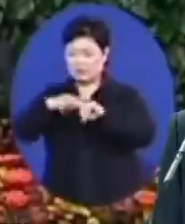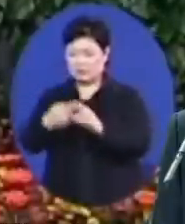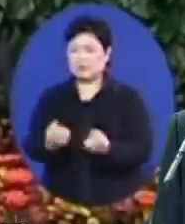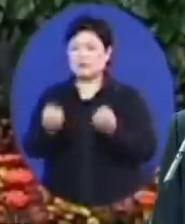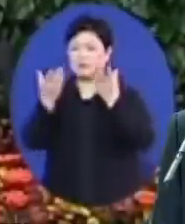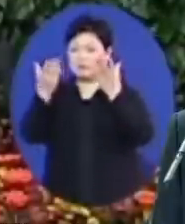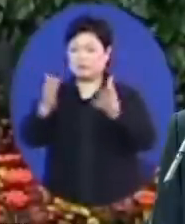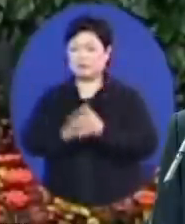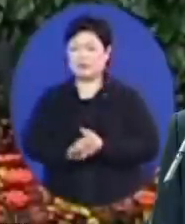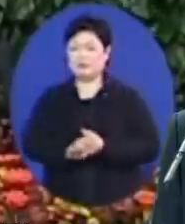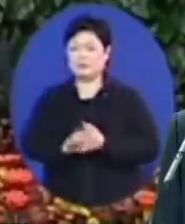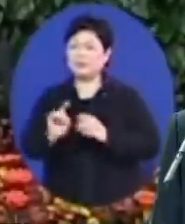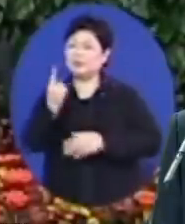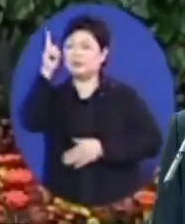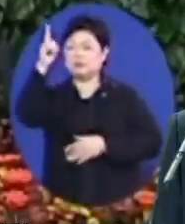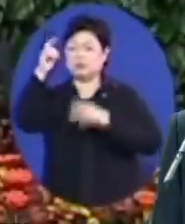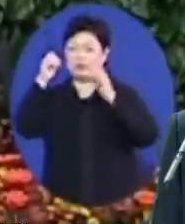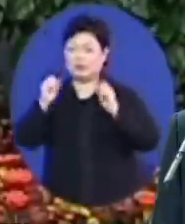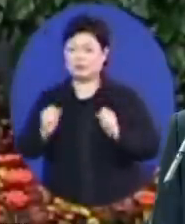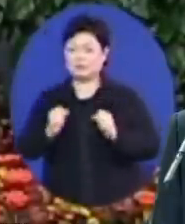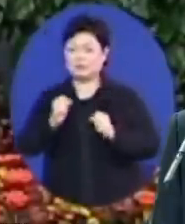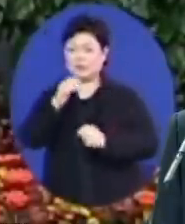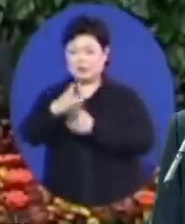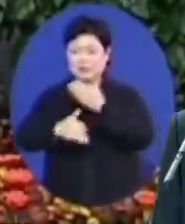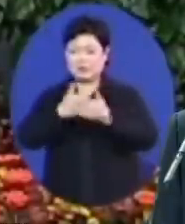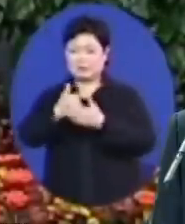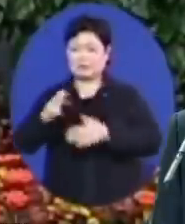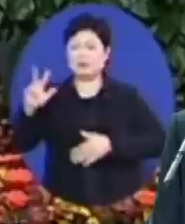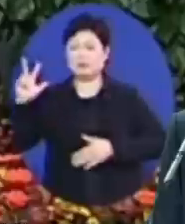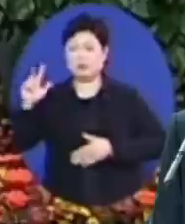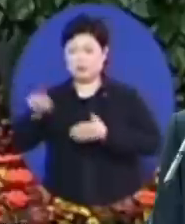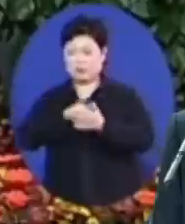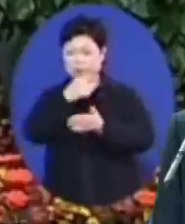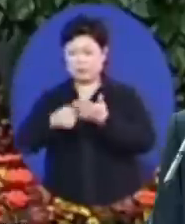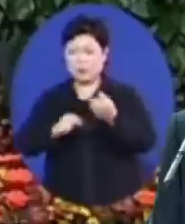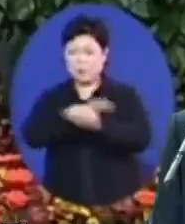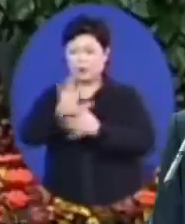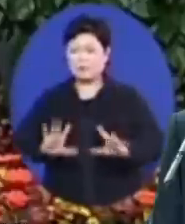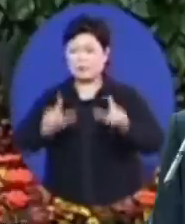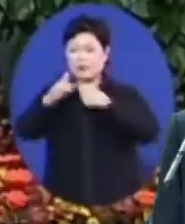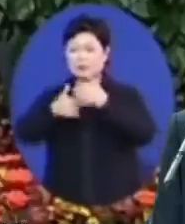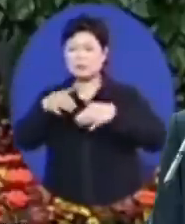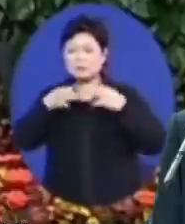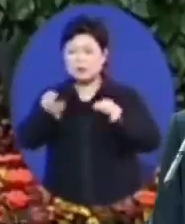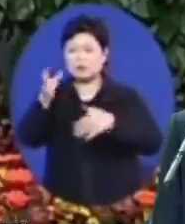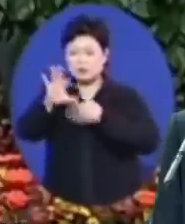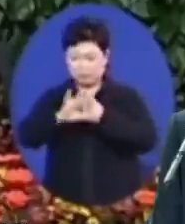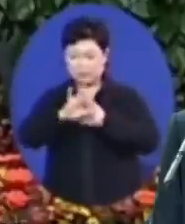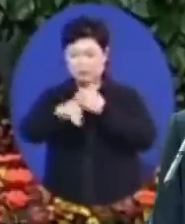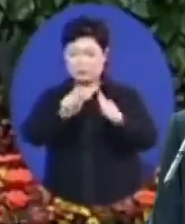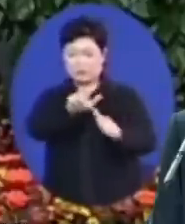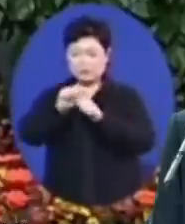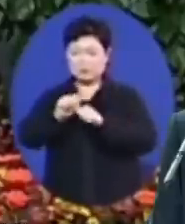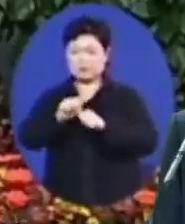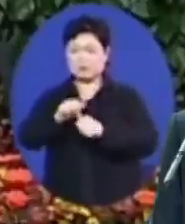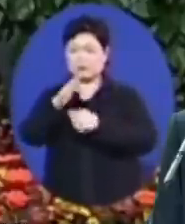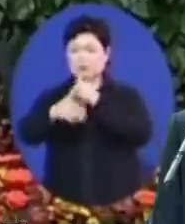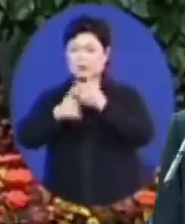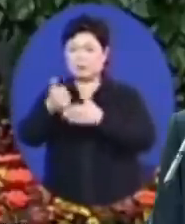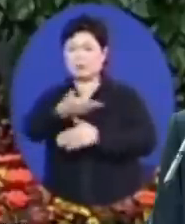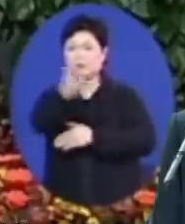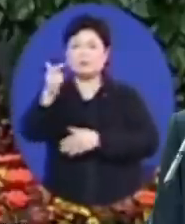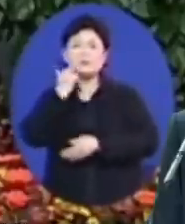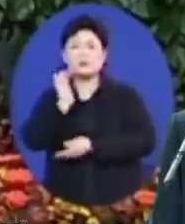드리며 지존하신 이에게 내 서원을 갚으며 환난 날에 나를 부르라. 내가 너를 건지리니 내가 나를 영화롭게